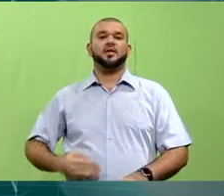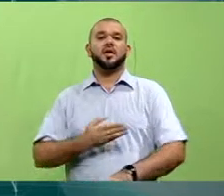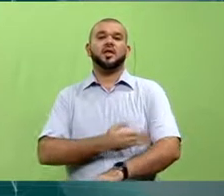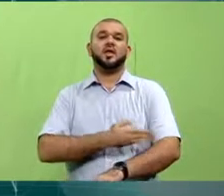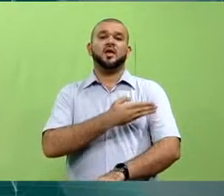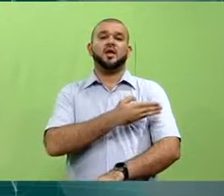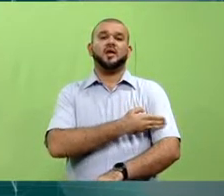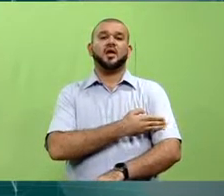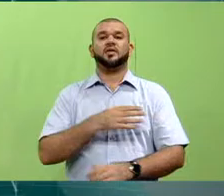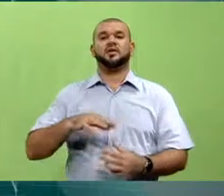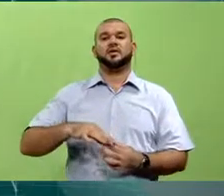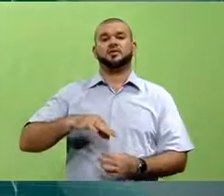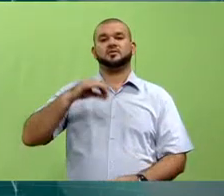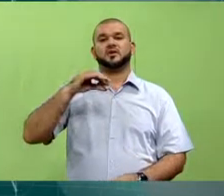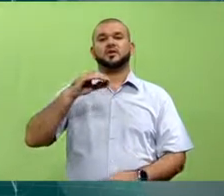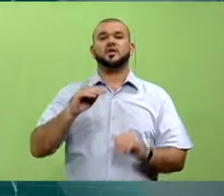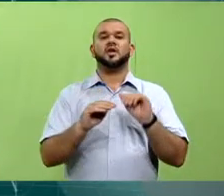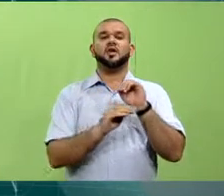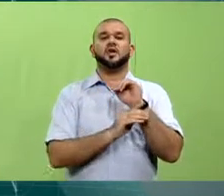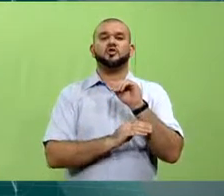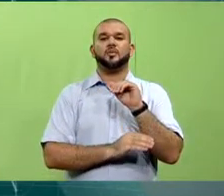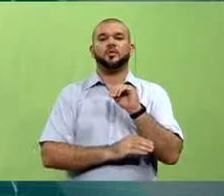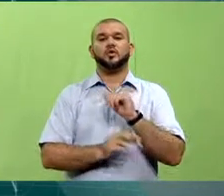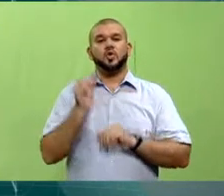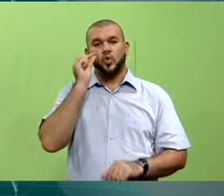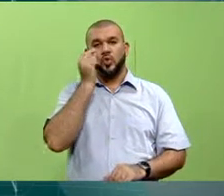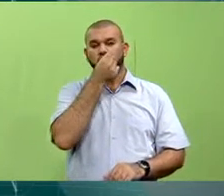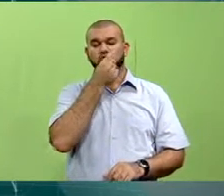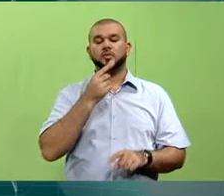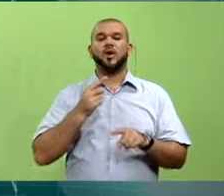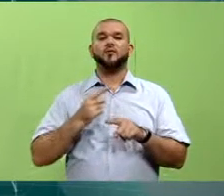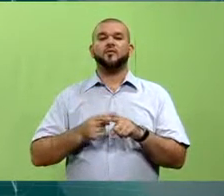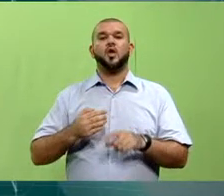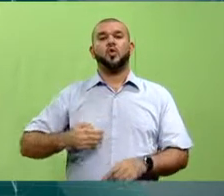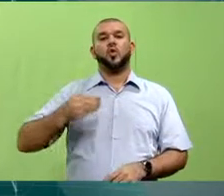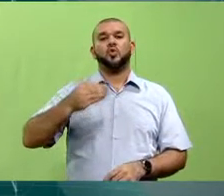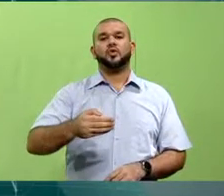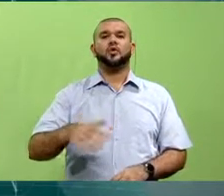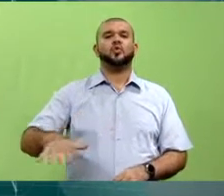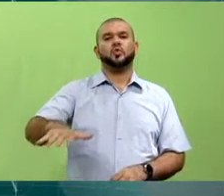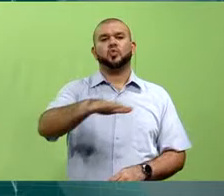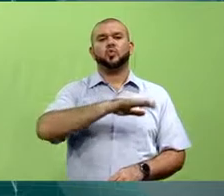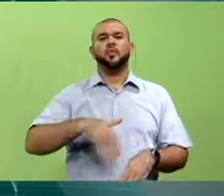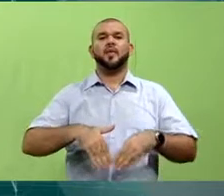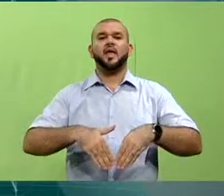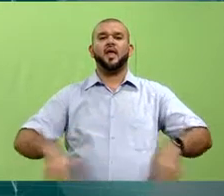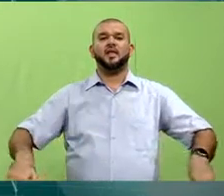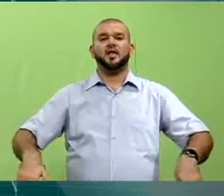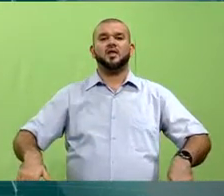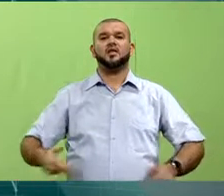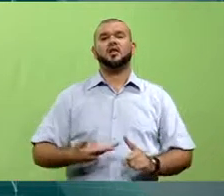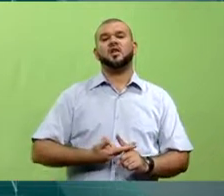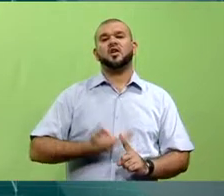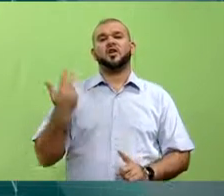çerçevesinde Gönyeli'de 4 diyaliz hastasının ulaşım hizmetlerini üstlendi.